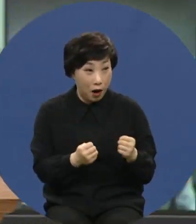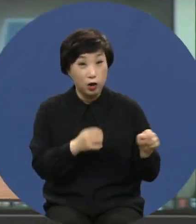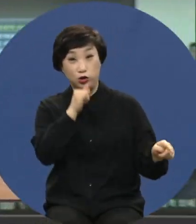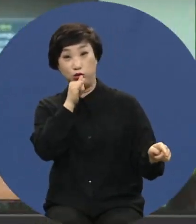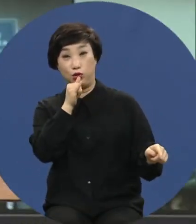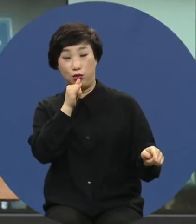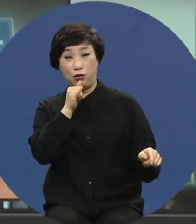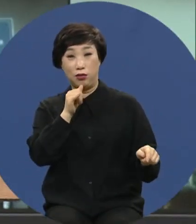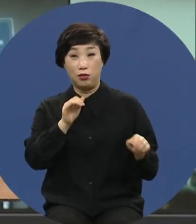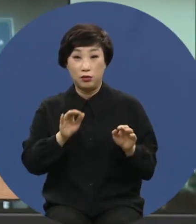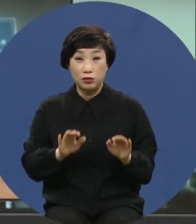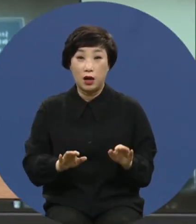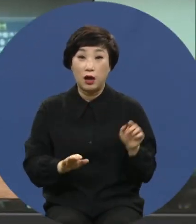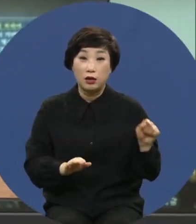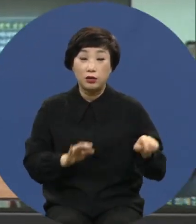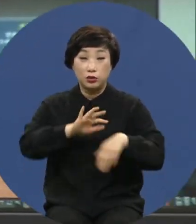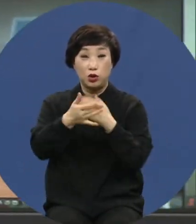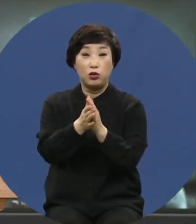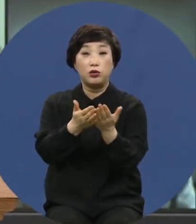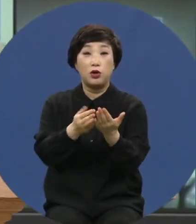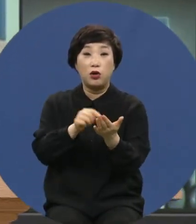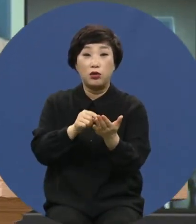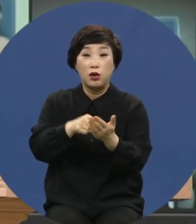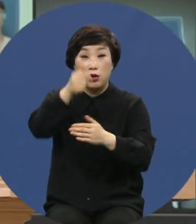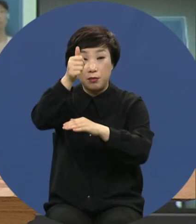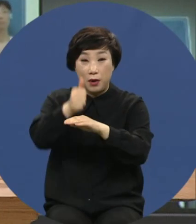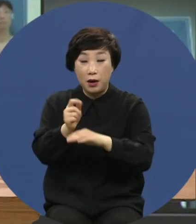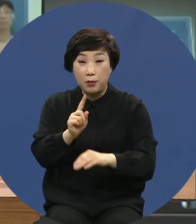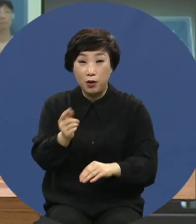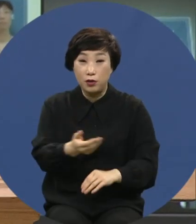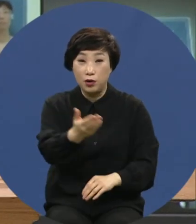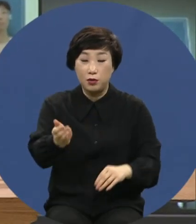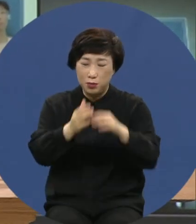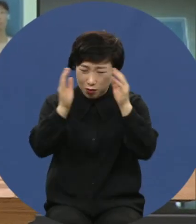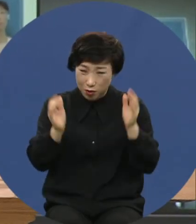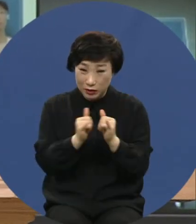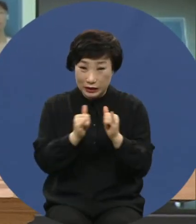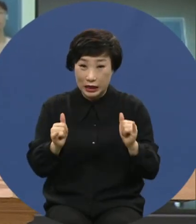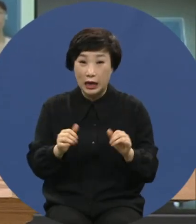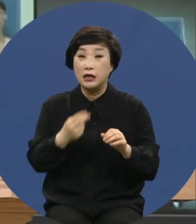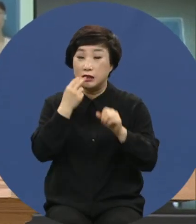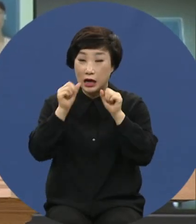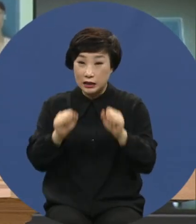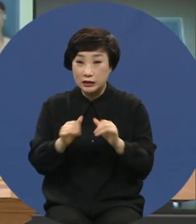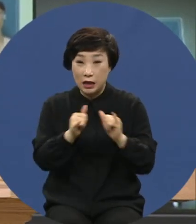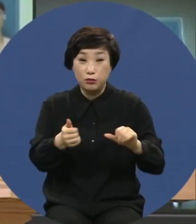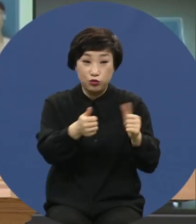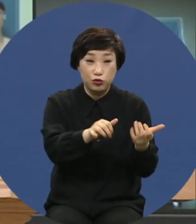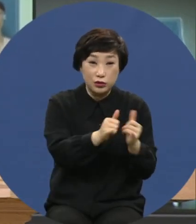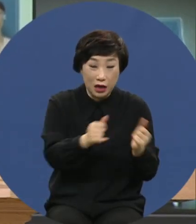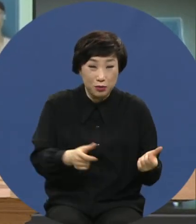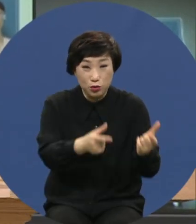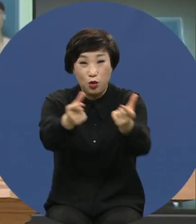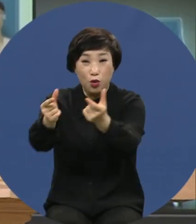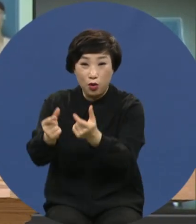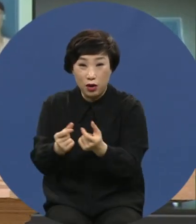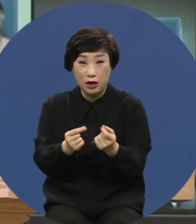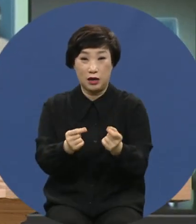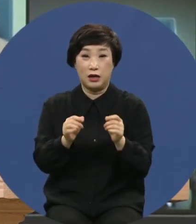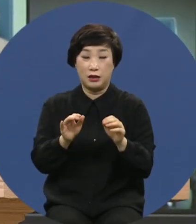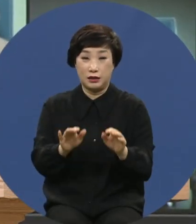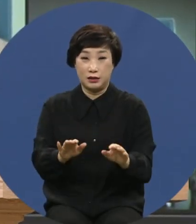많이 있는데 성경의 마지막에는 모든 인간이 살아있는 자나 죽은 자와